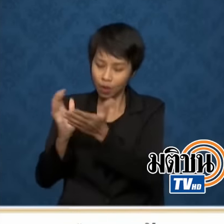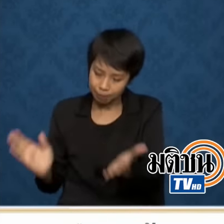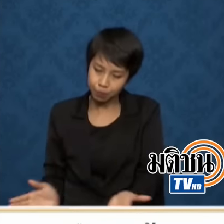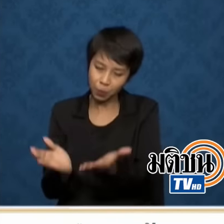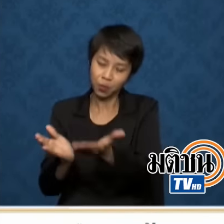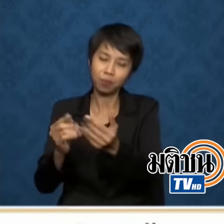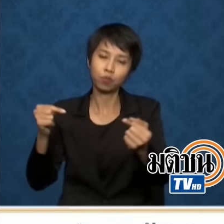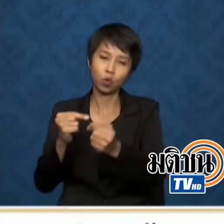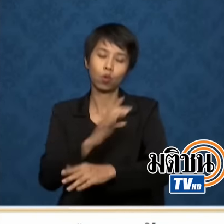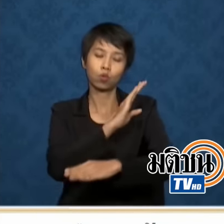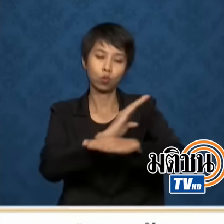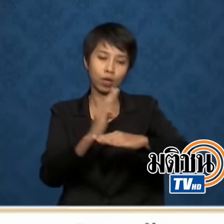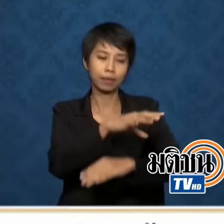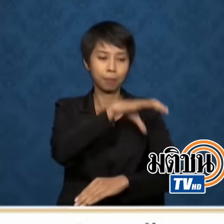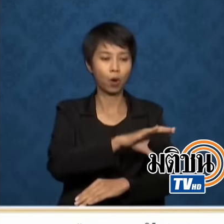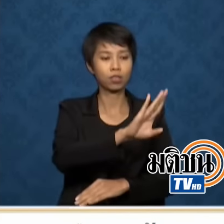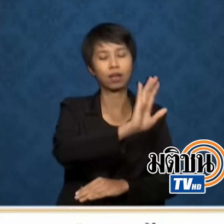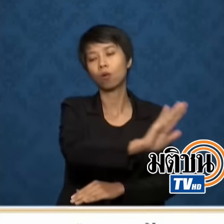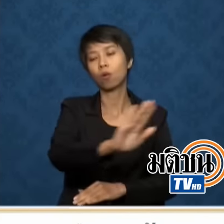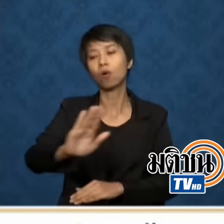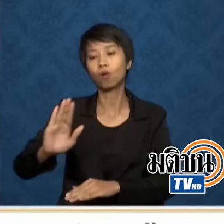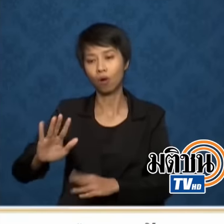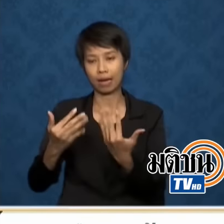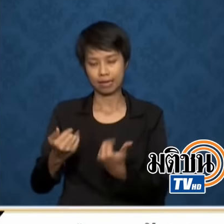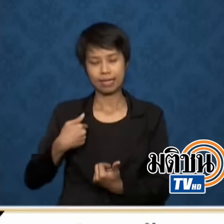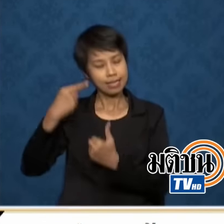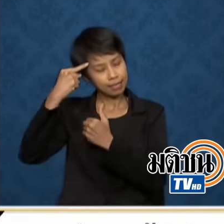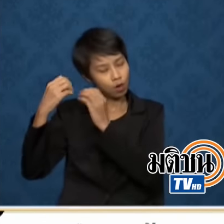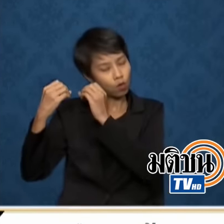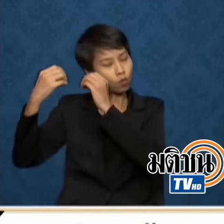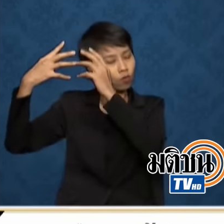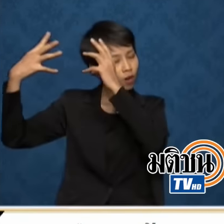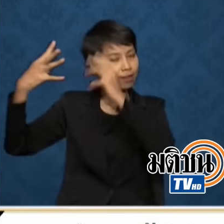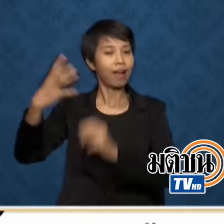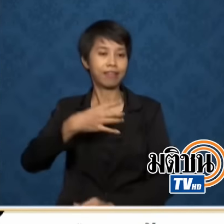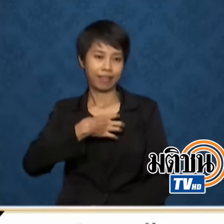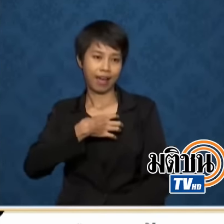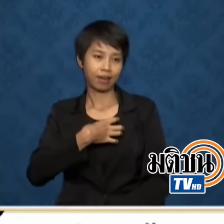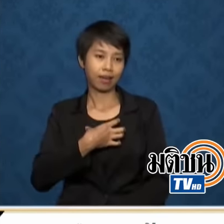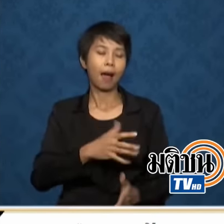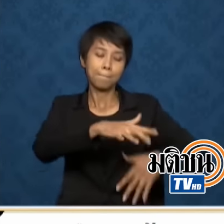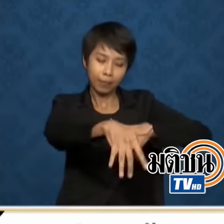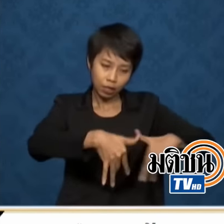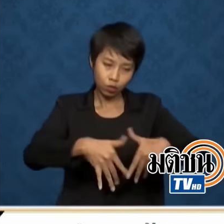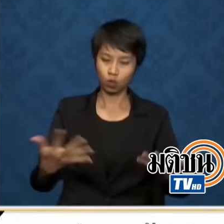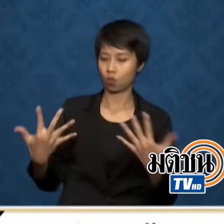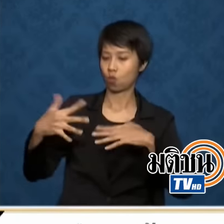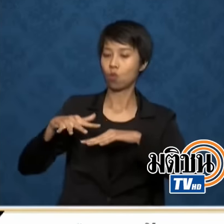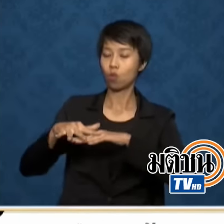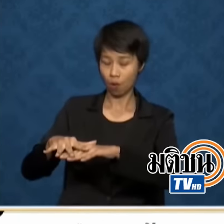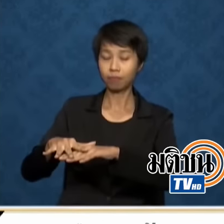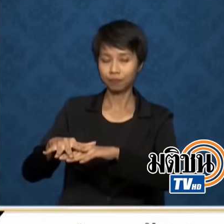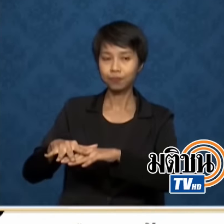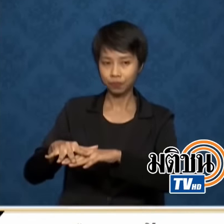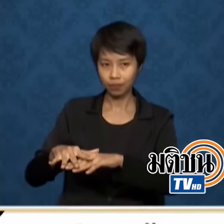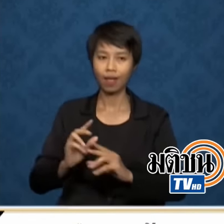ธุรกิจนั้นๆซึ่งแน่นอนครับอันนี้เป็นความฝันของพวกเราที่เป็นสมาชิกสภาผู้แทนราษฎรคือการมีส่วนร่วมของภาคประชาชนนะครับการมีส่วน